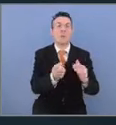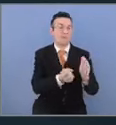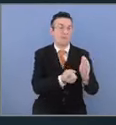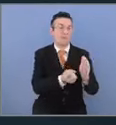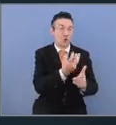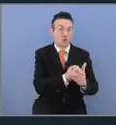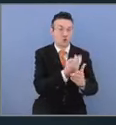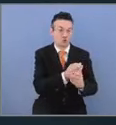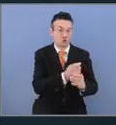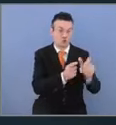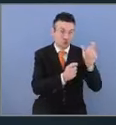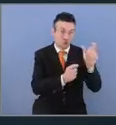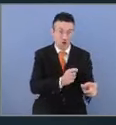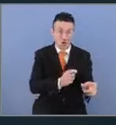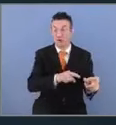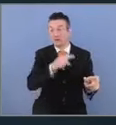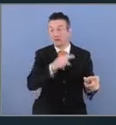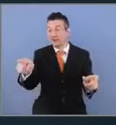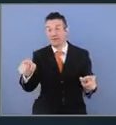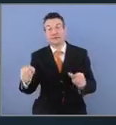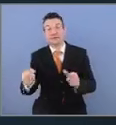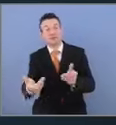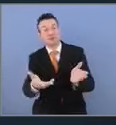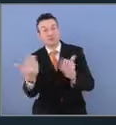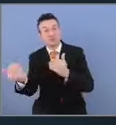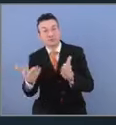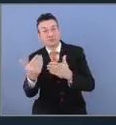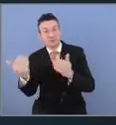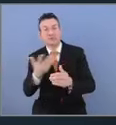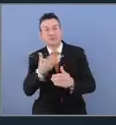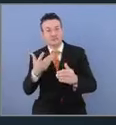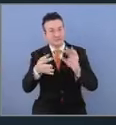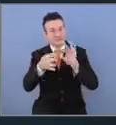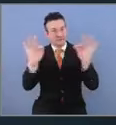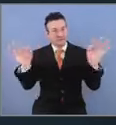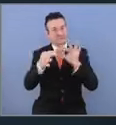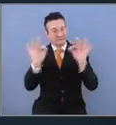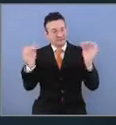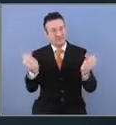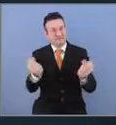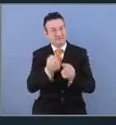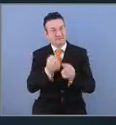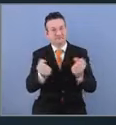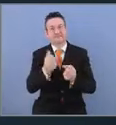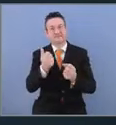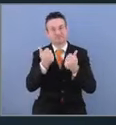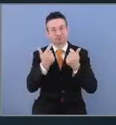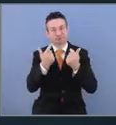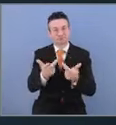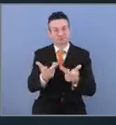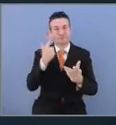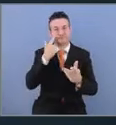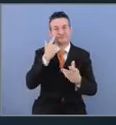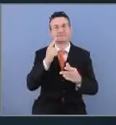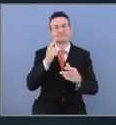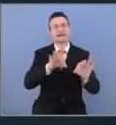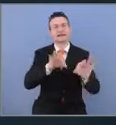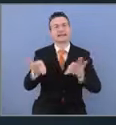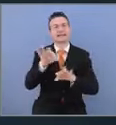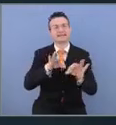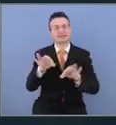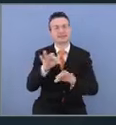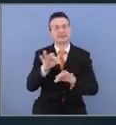che sempre di più troviamo anche all'interno delle strategie del pezzo della Farm to Fork, ma